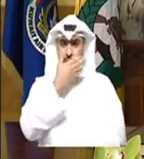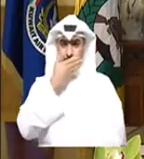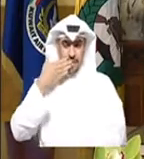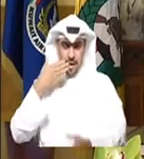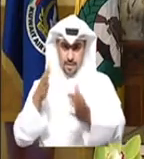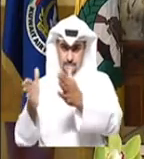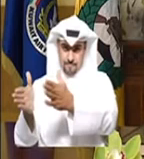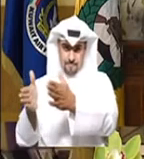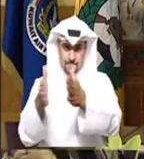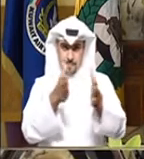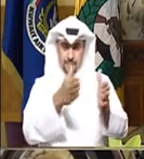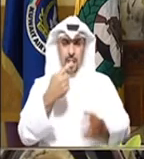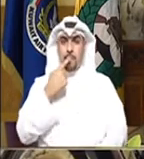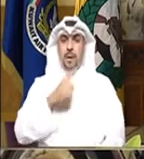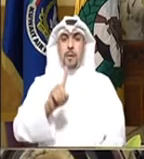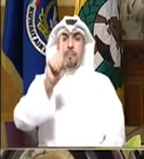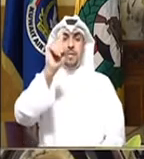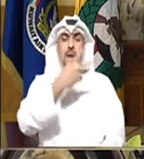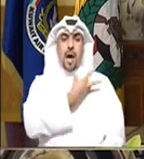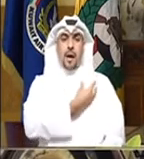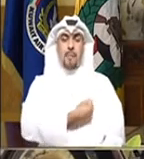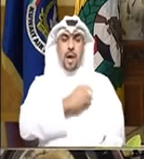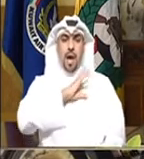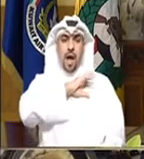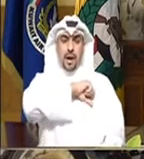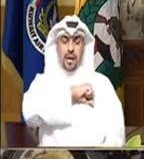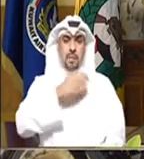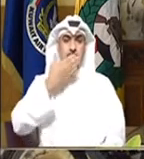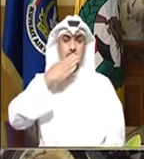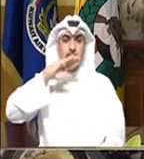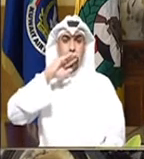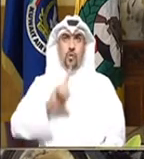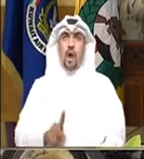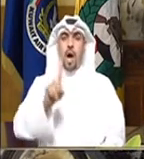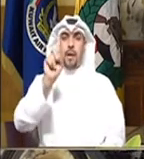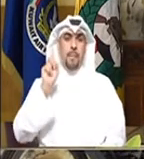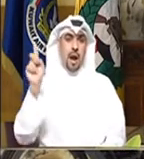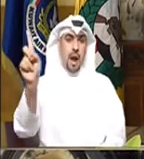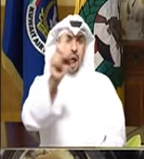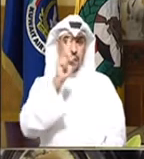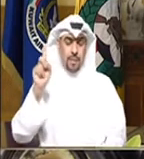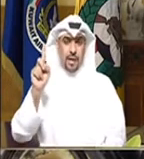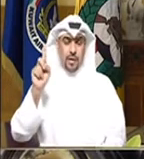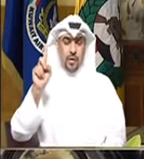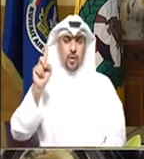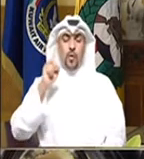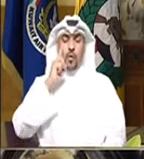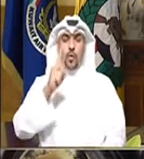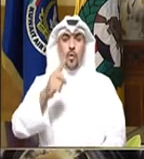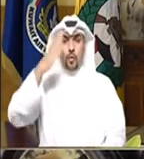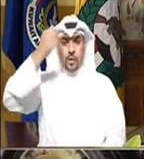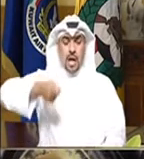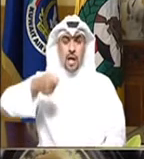بسم الله الرحمن الرحيم، الحمد لله رب العالمين، والصلاة والسلام على أشرف